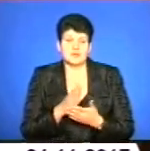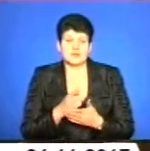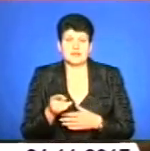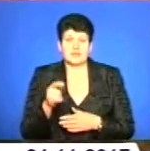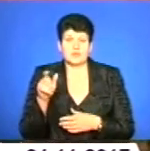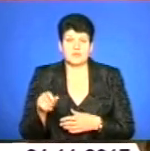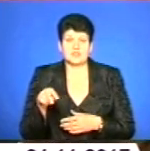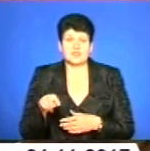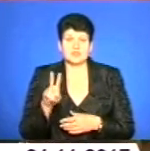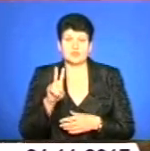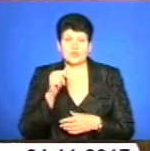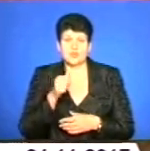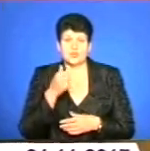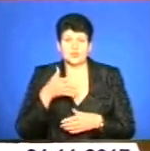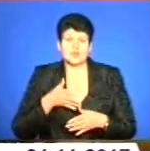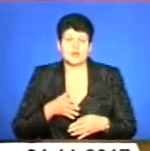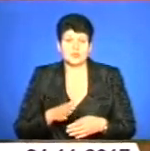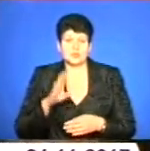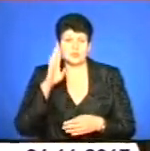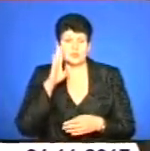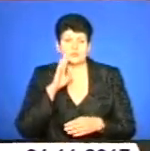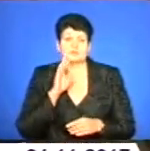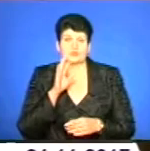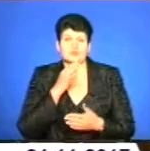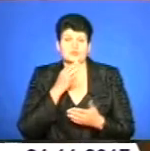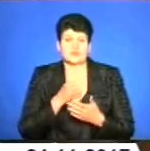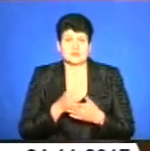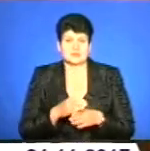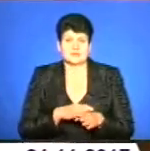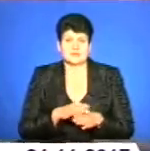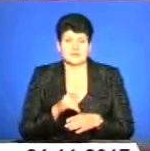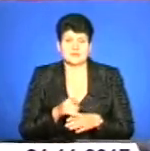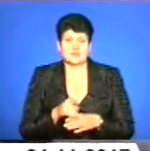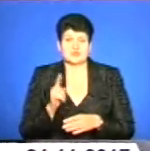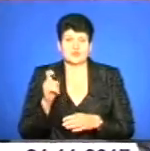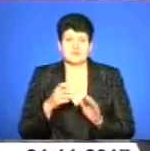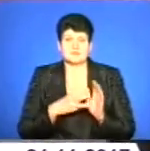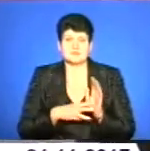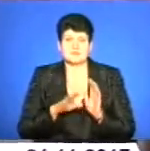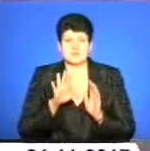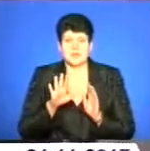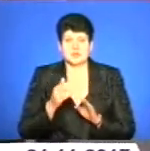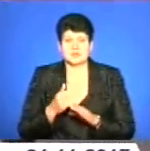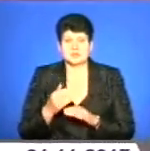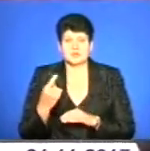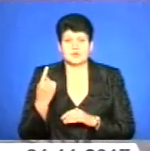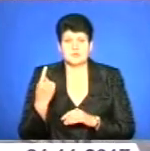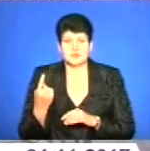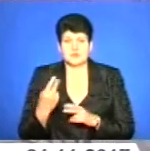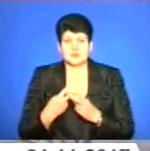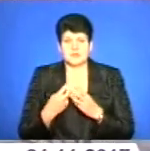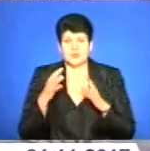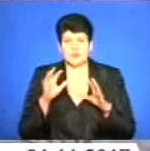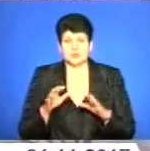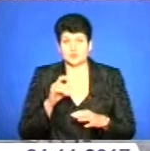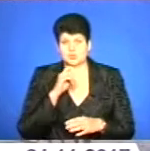тернополянин 2002 року народження. Юнак відповідатиме за скоєне відповідно до статті 185 частини 1 Кримінального